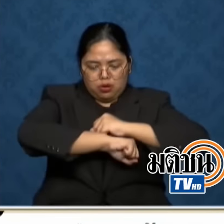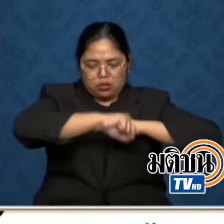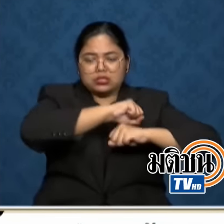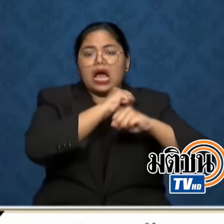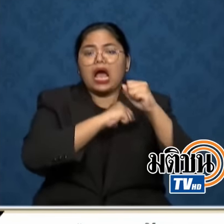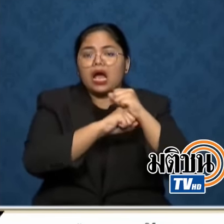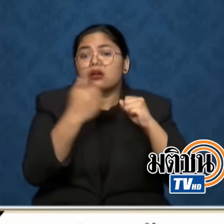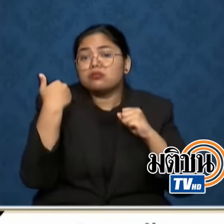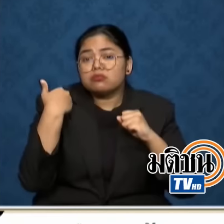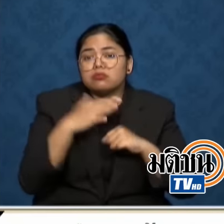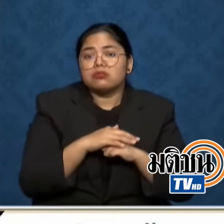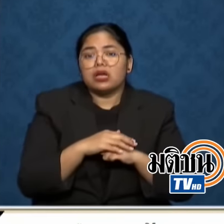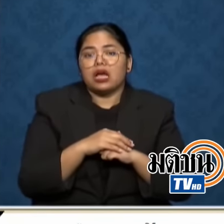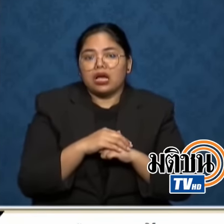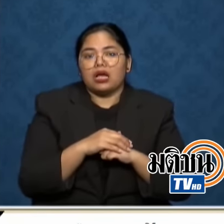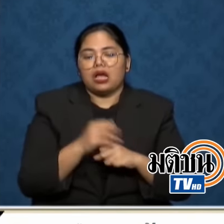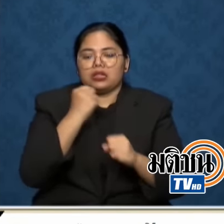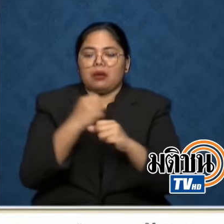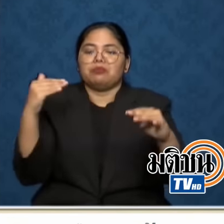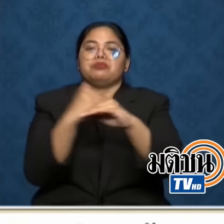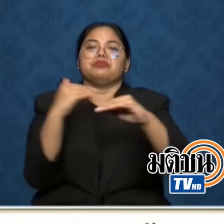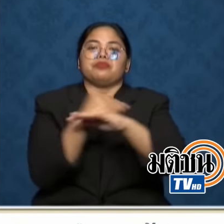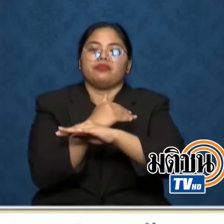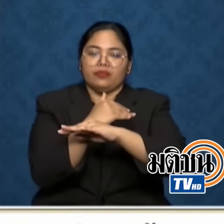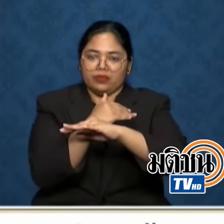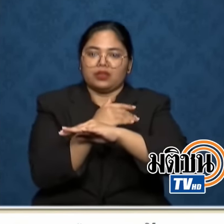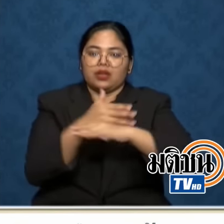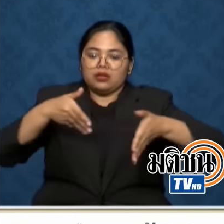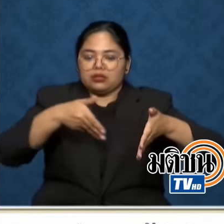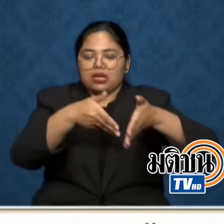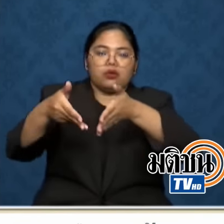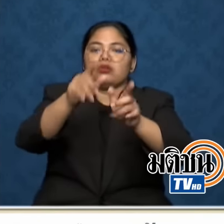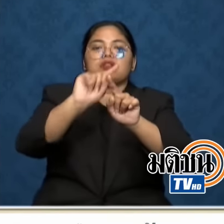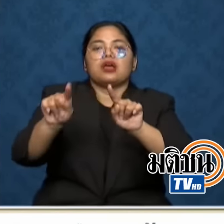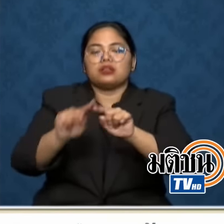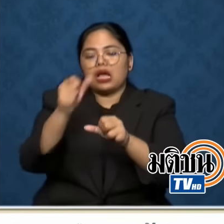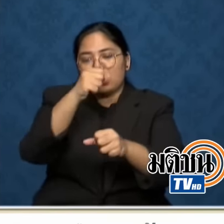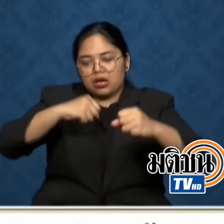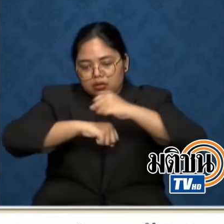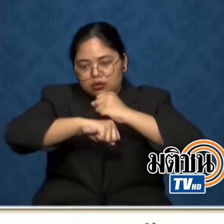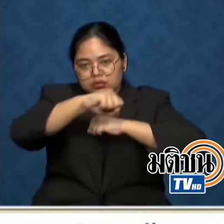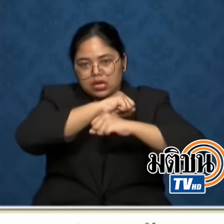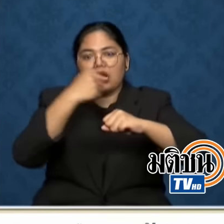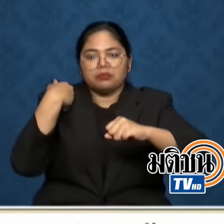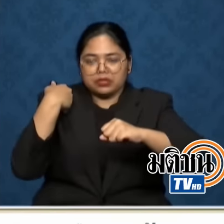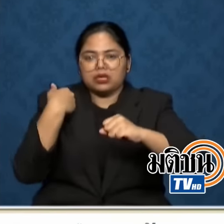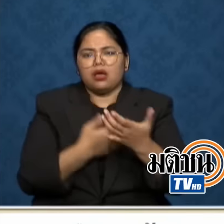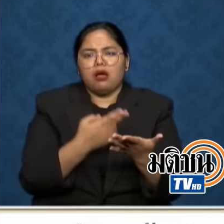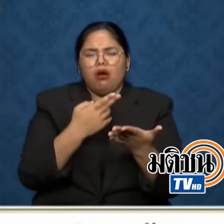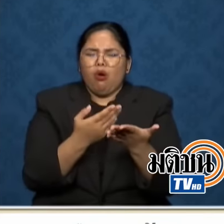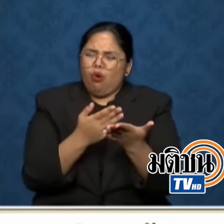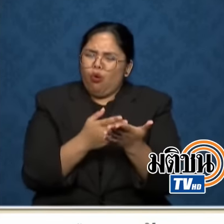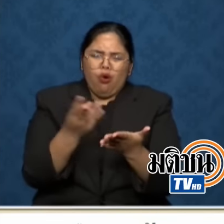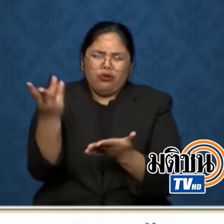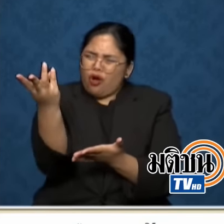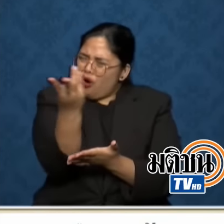ม่ได้ครับซอฟต์พาวเวอร์สายโยธาครับท่านประธานซอฟต์พาวเวอร์สายโยธาอนุกรรมการด้านหนังสือครับได้งบประมาณน้อยสุ